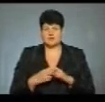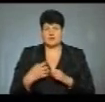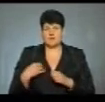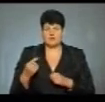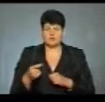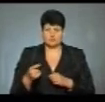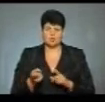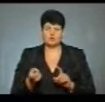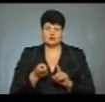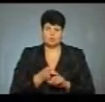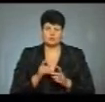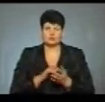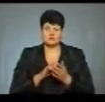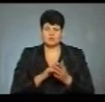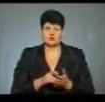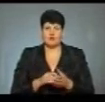долучилися до туристичного форуму